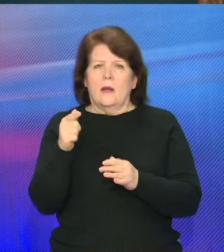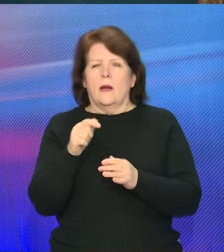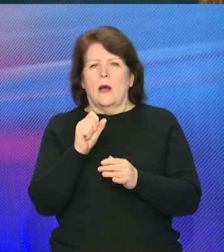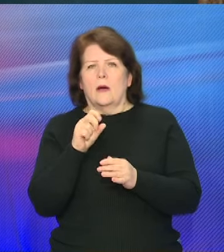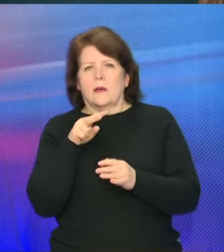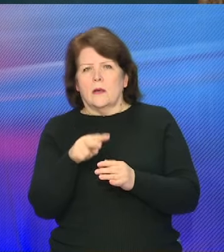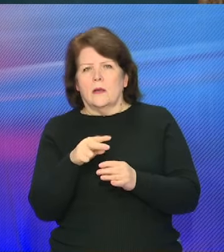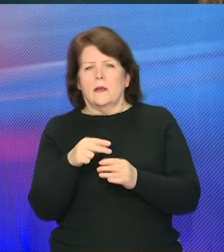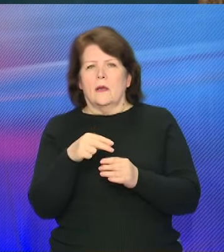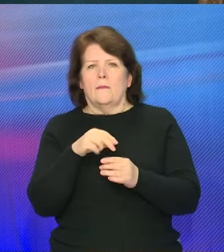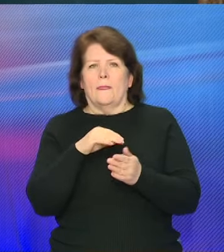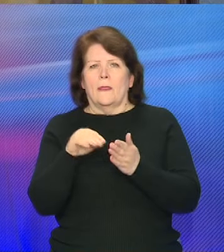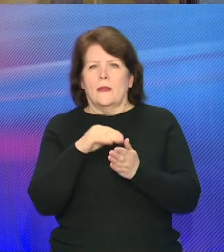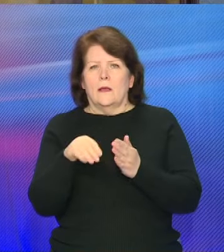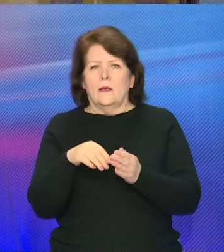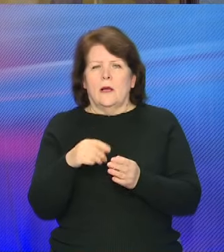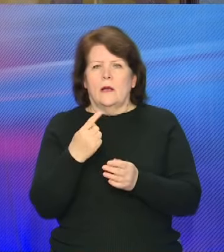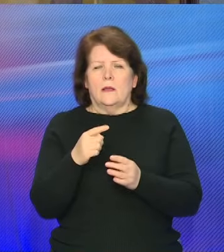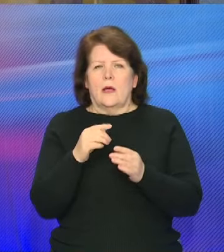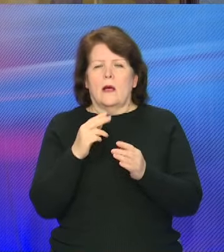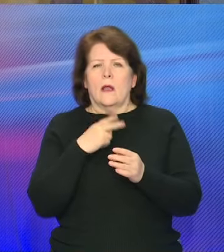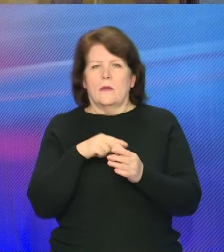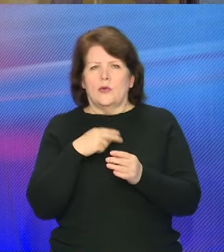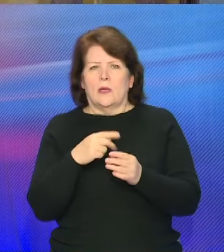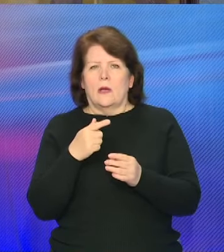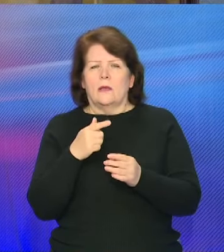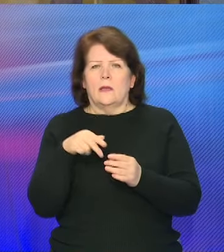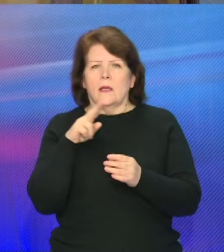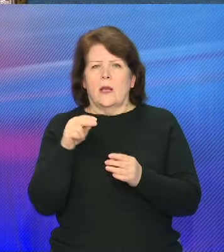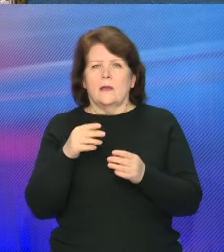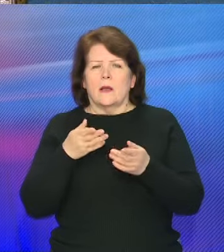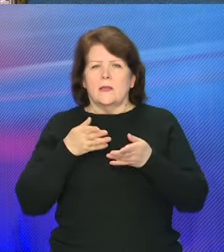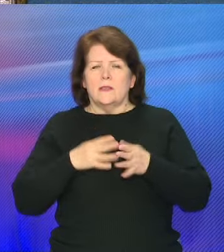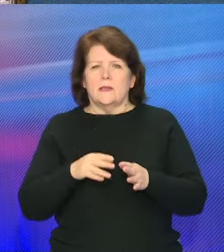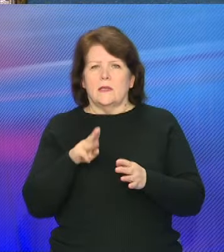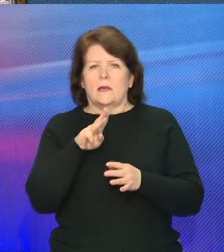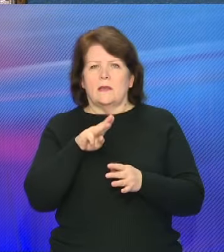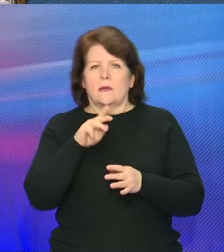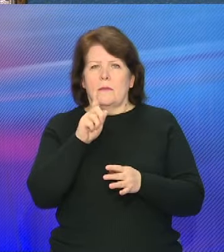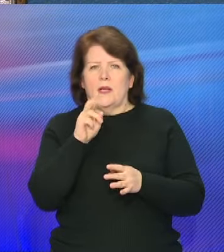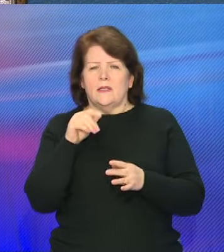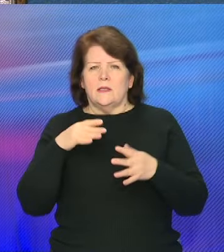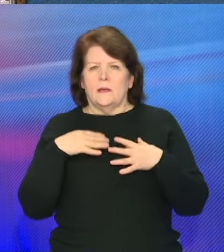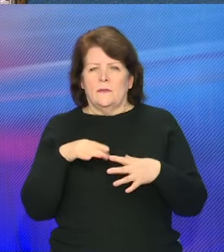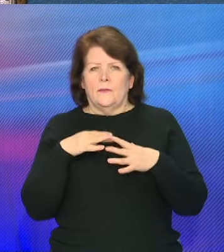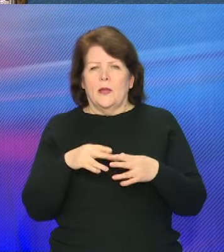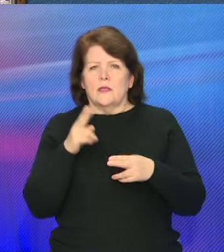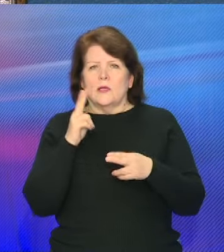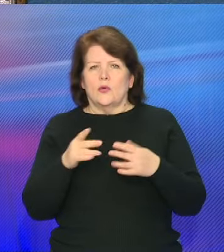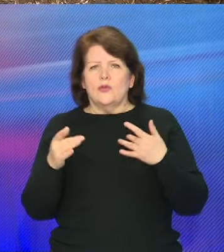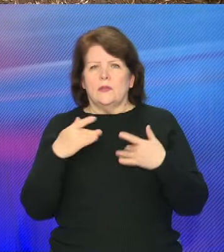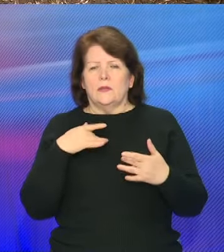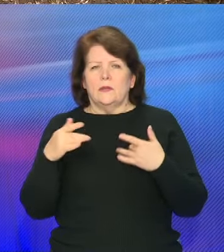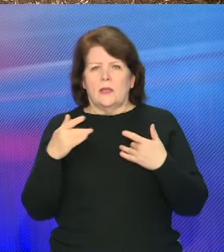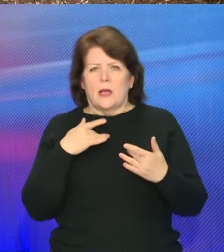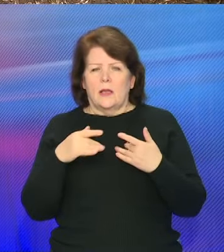само графичная одна праца. Грегор Даніліан народился у Тбилиси, скончил Ереванский мастацко-театральный институт.